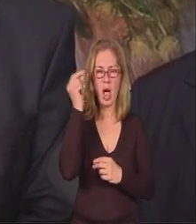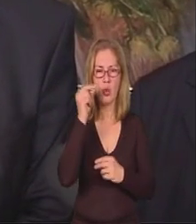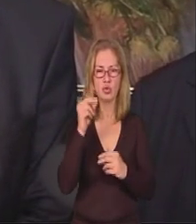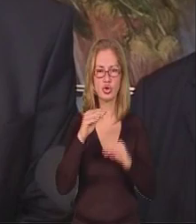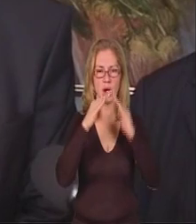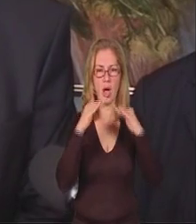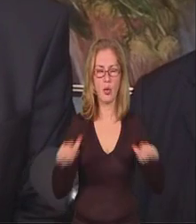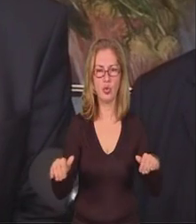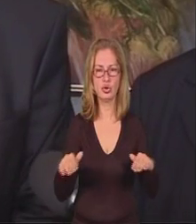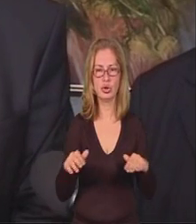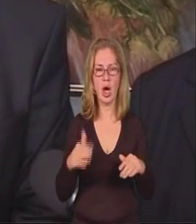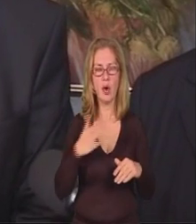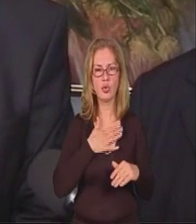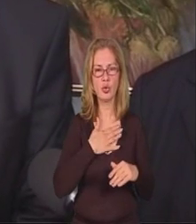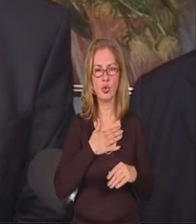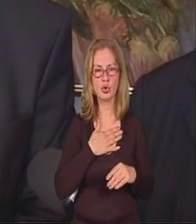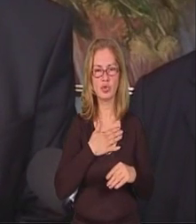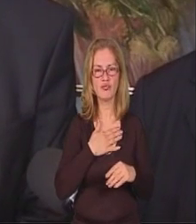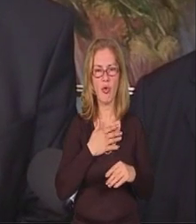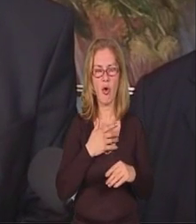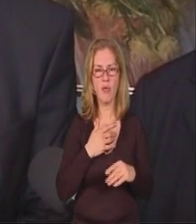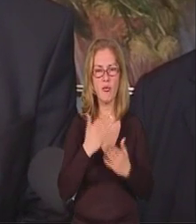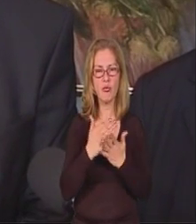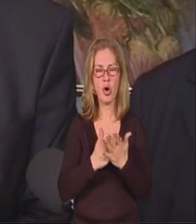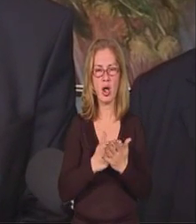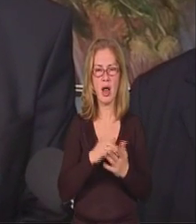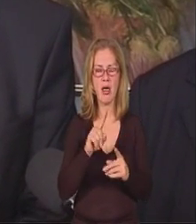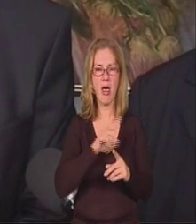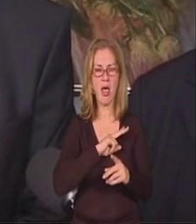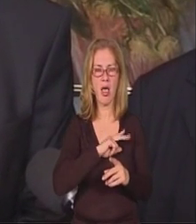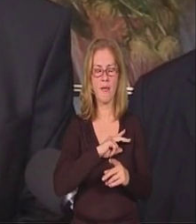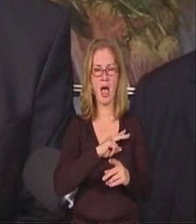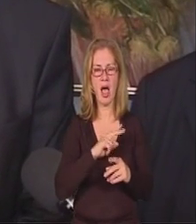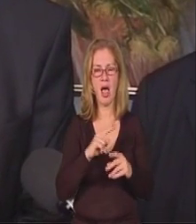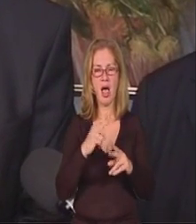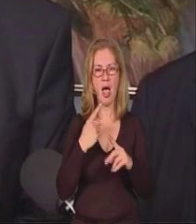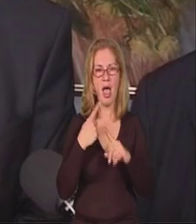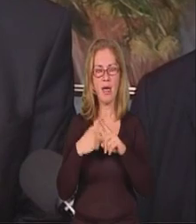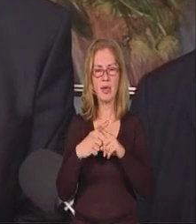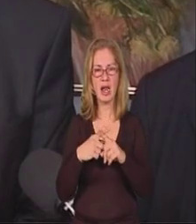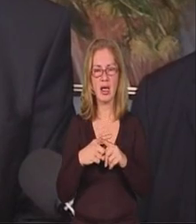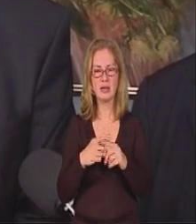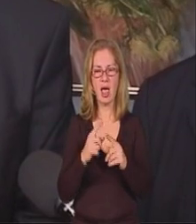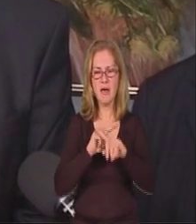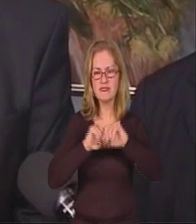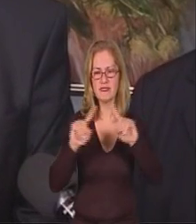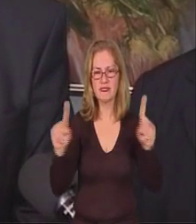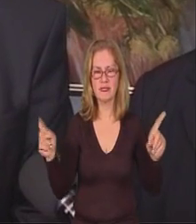u svom proizvodnom programu ima hibride i sorte svih ratarskih i povrtarskih